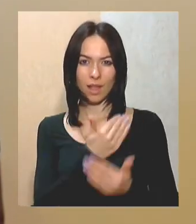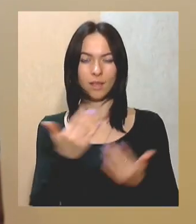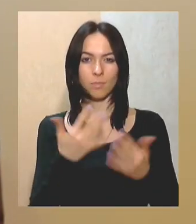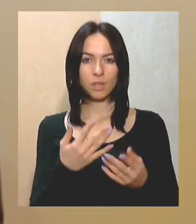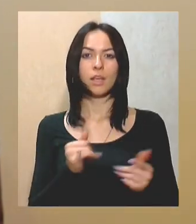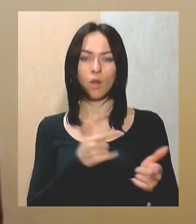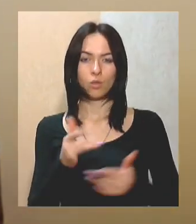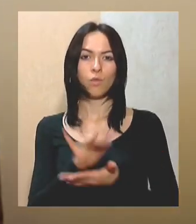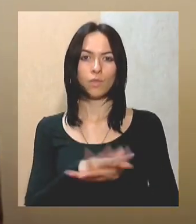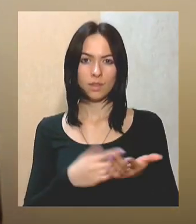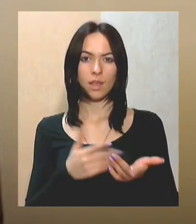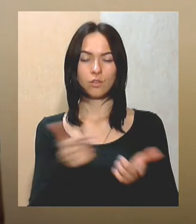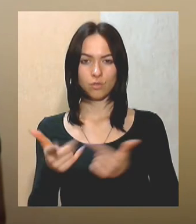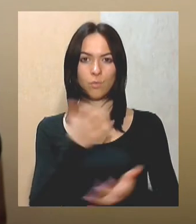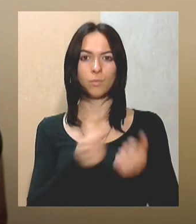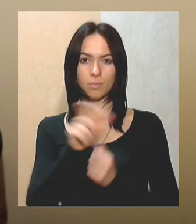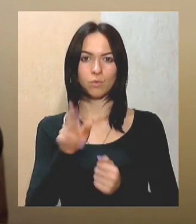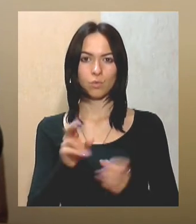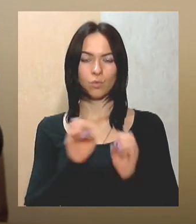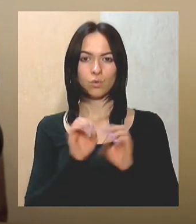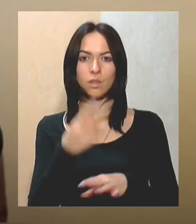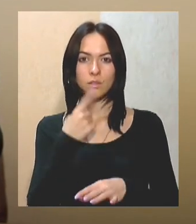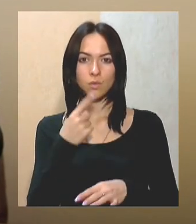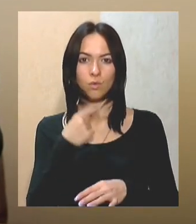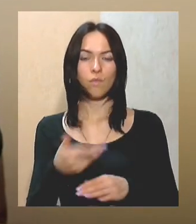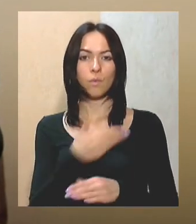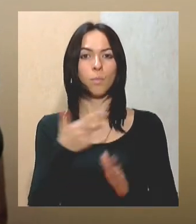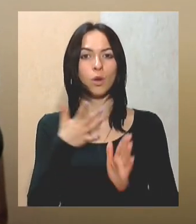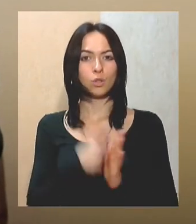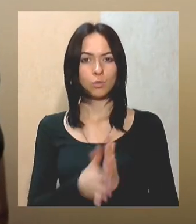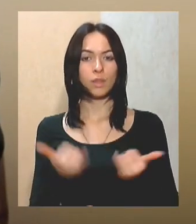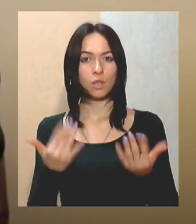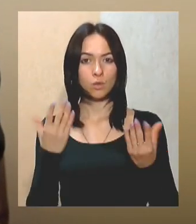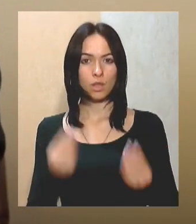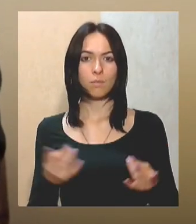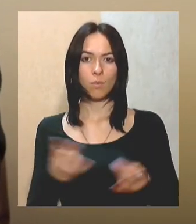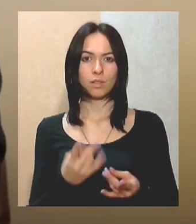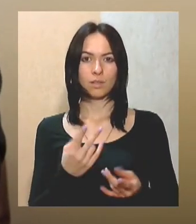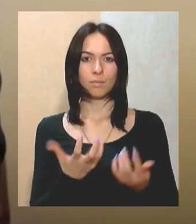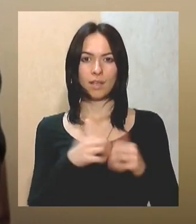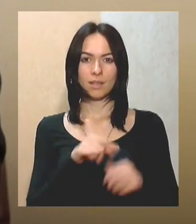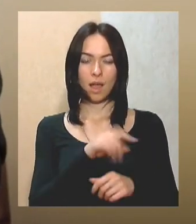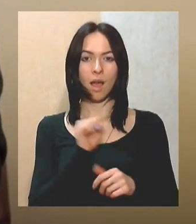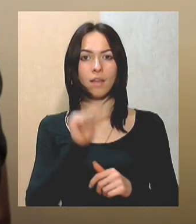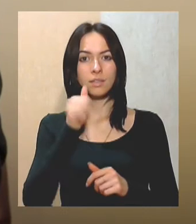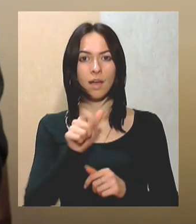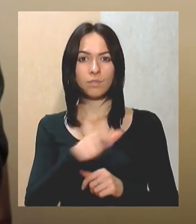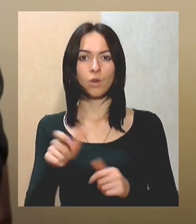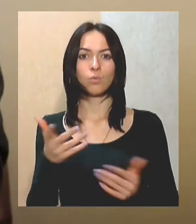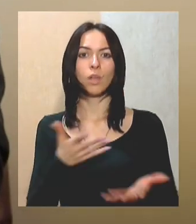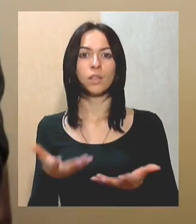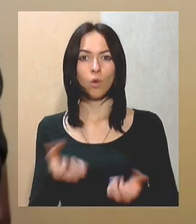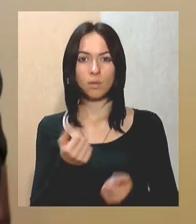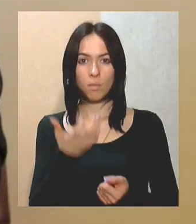лікар. Ми розуміємо, що на сьогоднішній день потрібна одна кількість, а завтра ті люди, які отримали